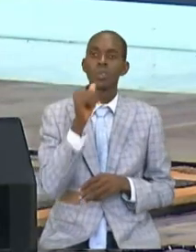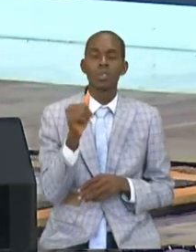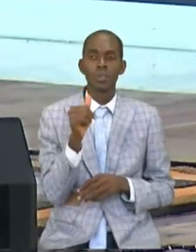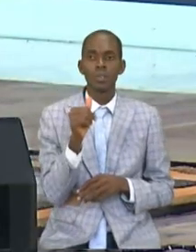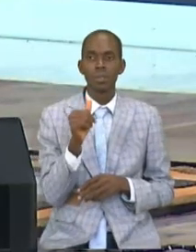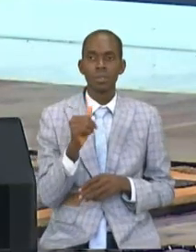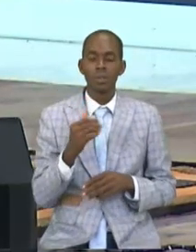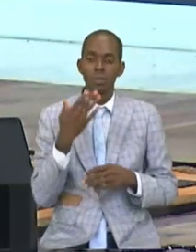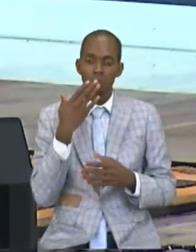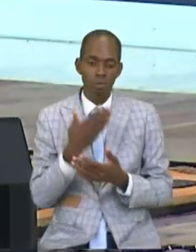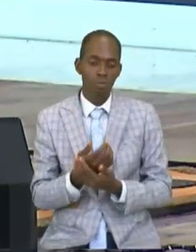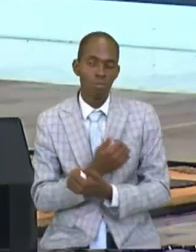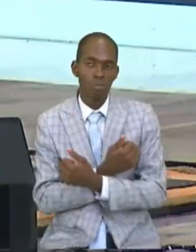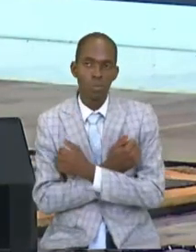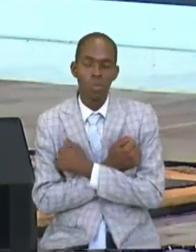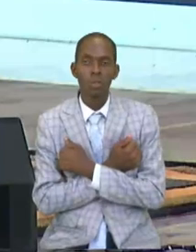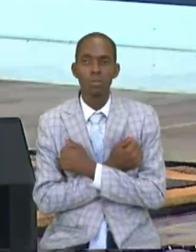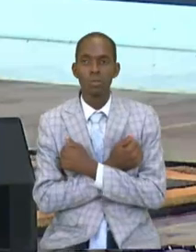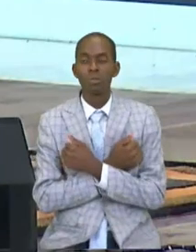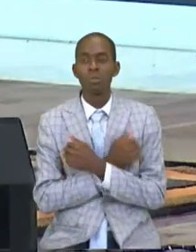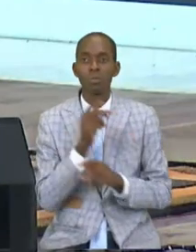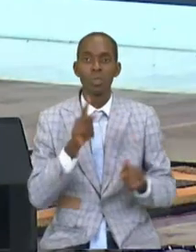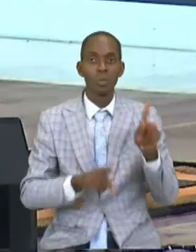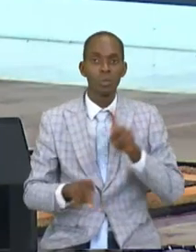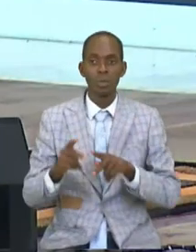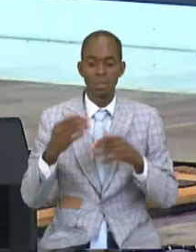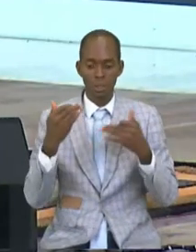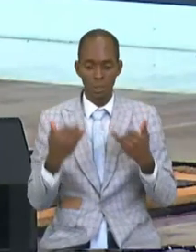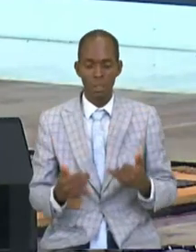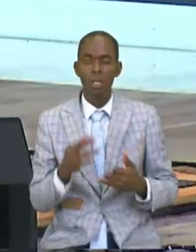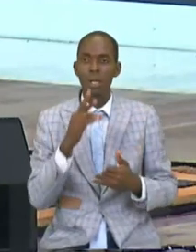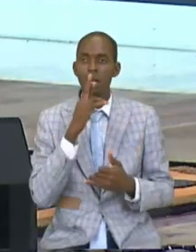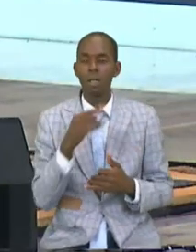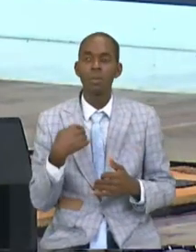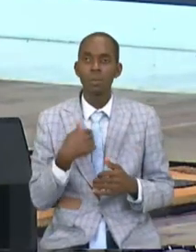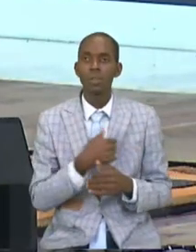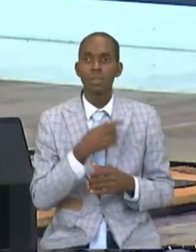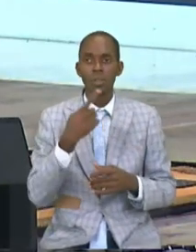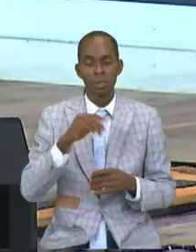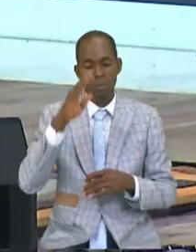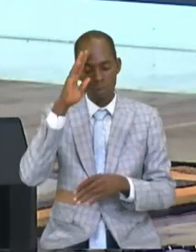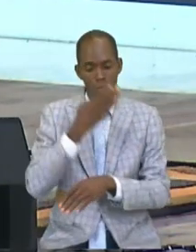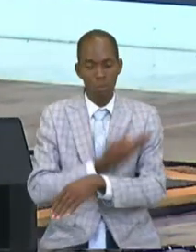Bien-aimé, nous sommes maintenant enfants de Dieu.